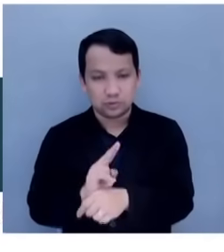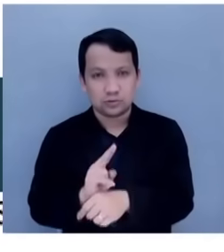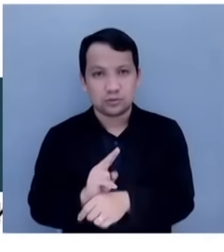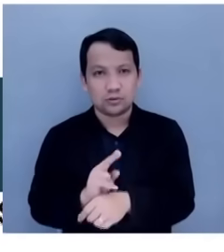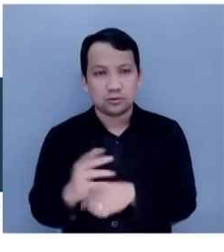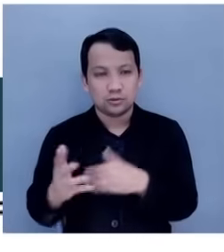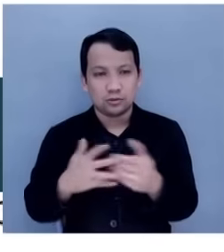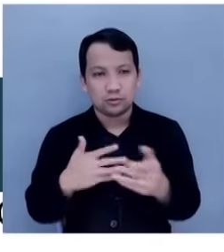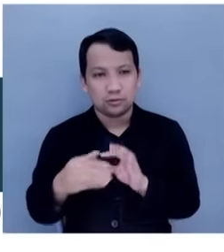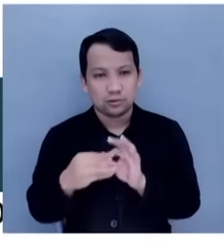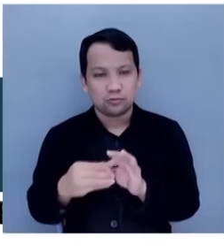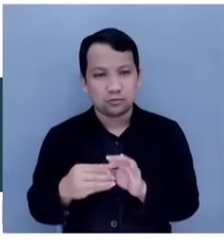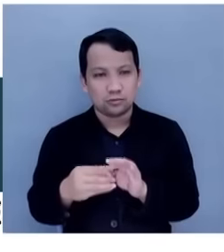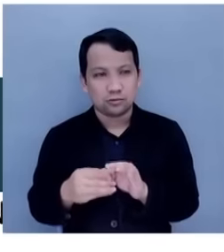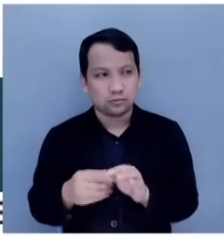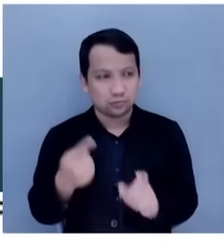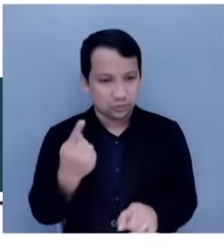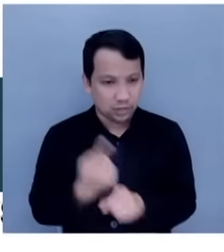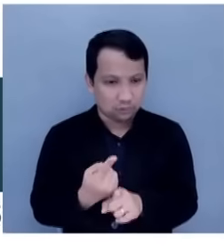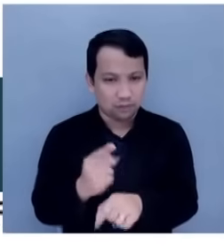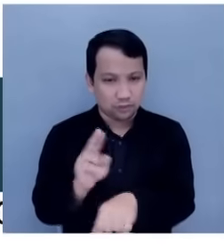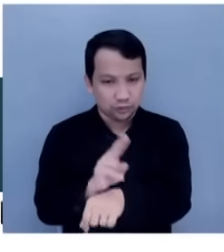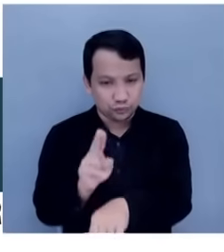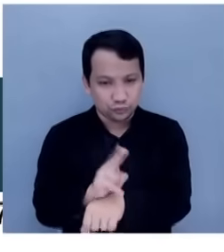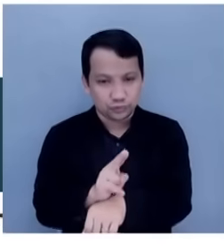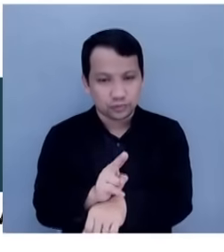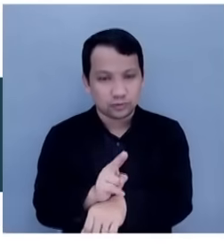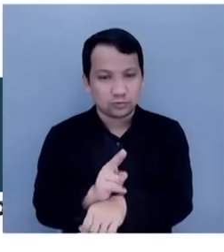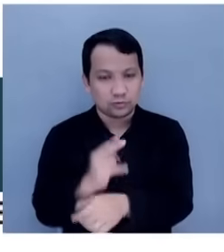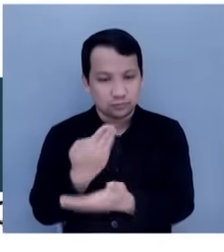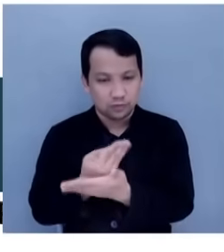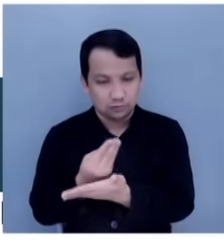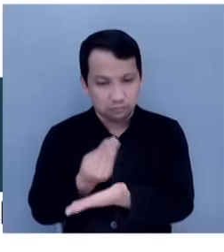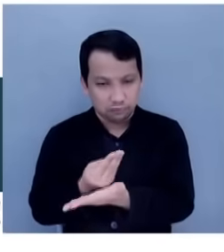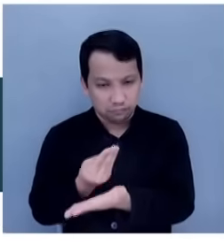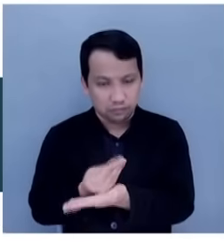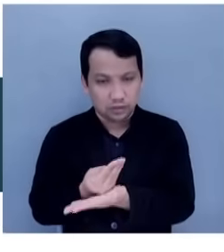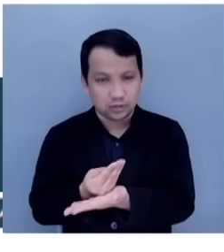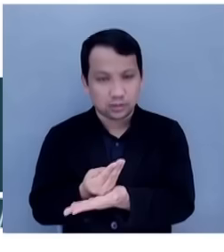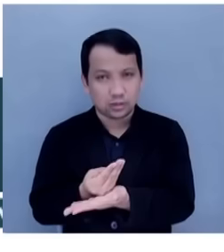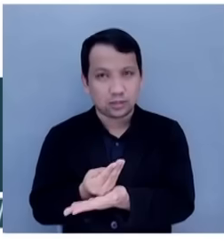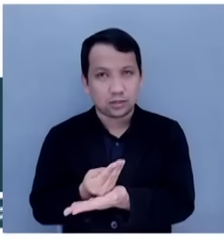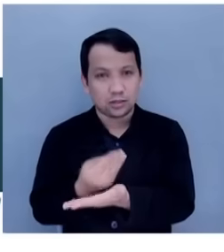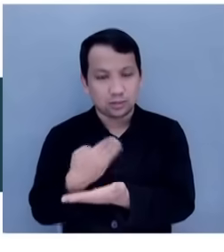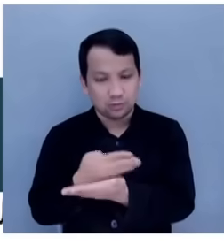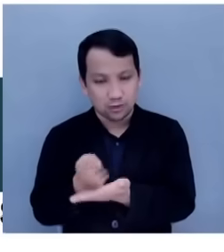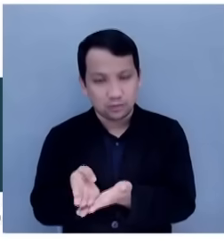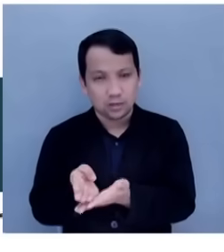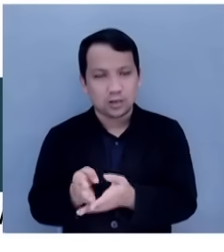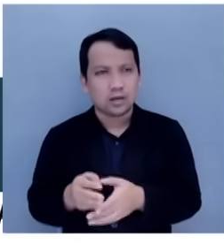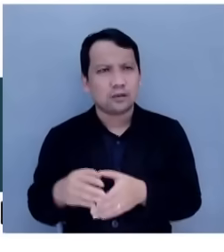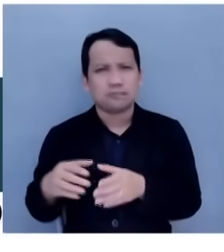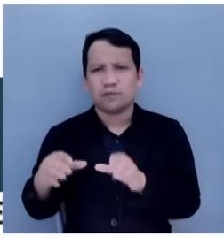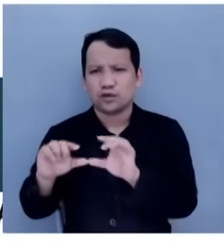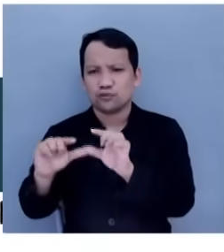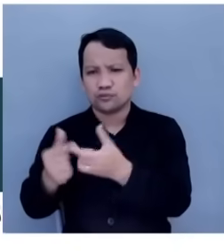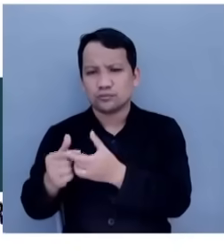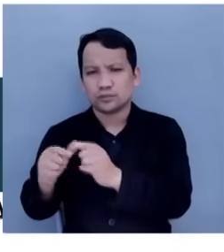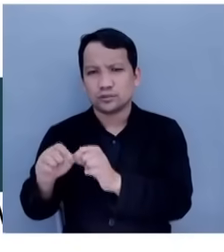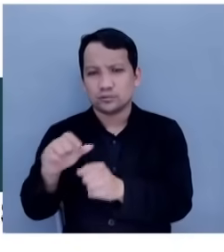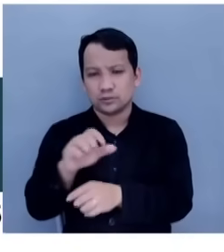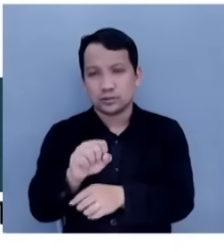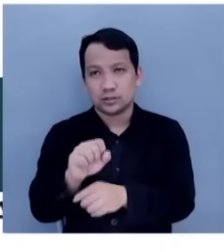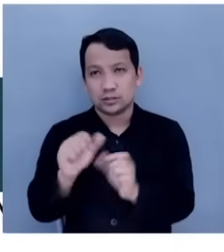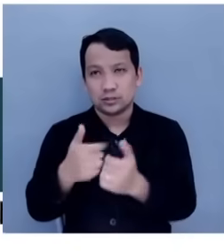it be improper or otherwise, of the funds? Well, may section kasi sa DAA, na minintain naman